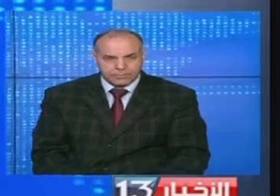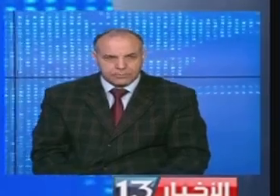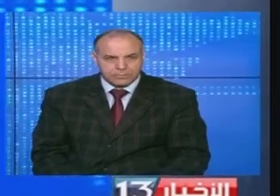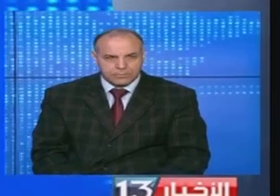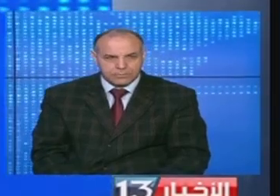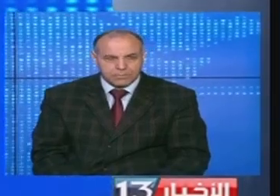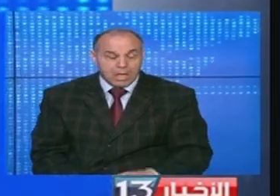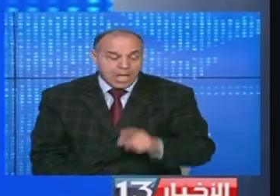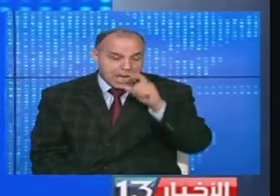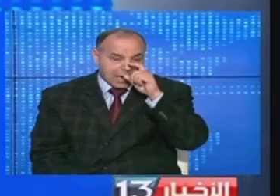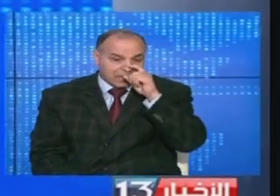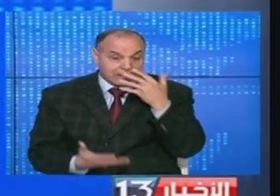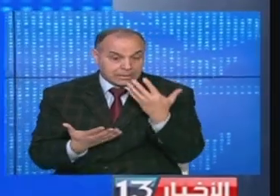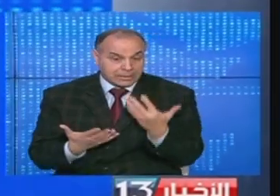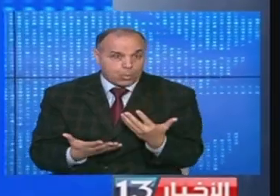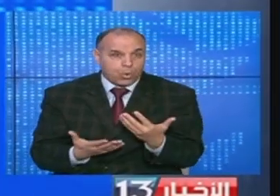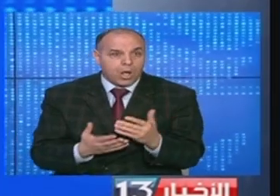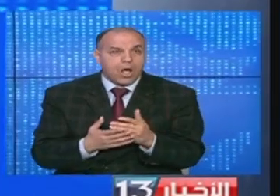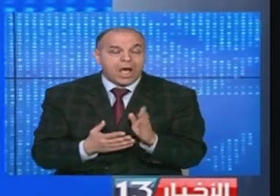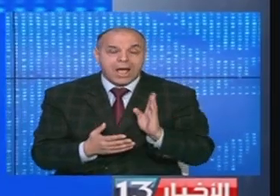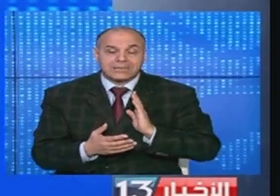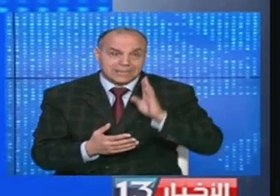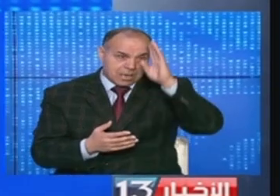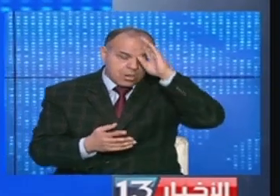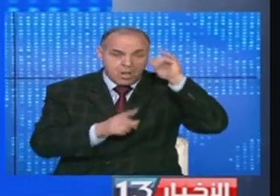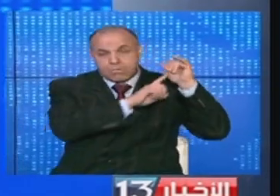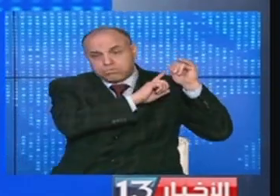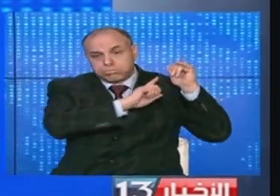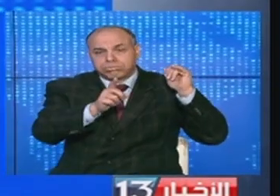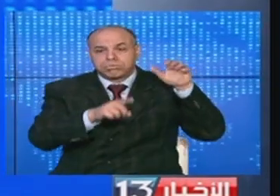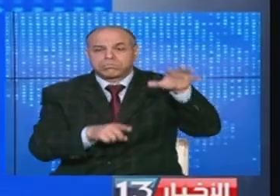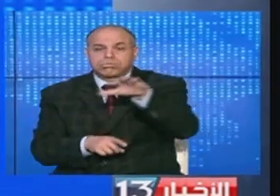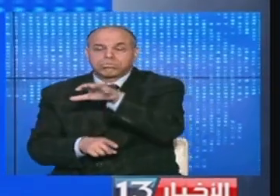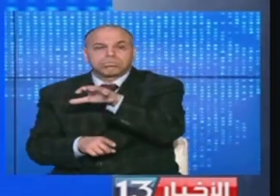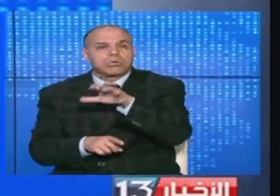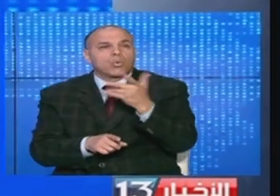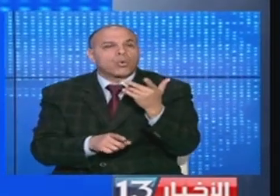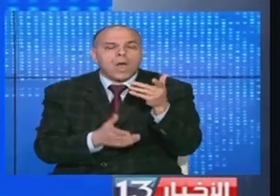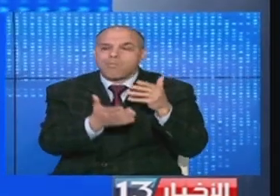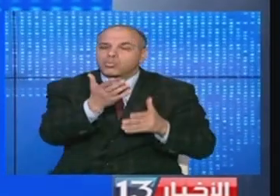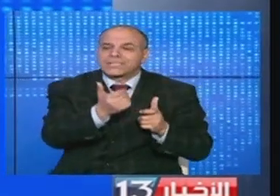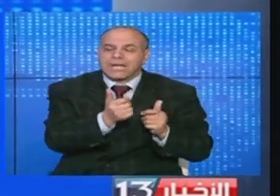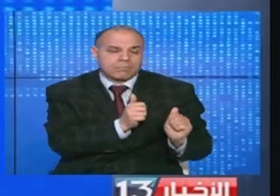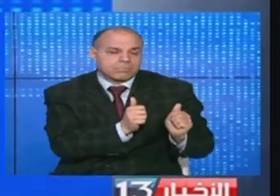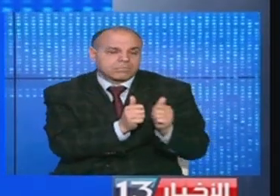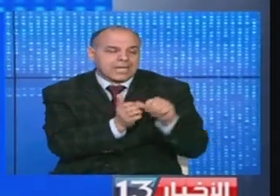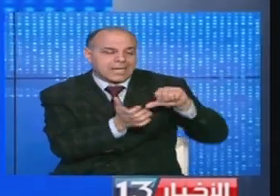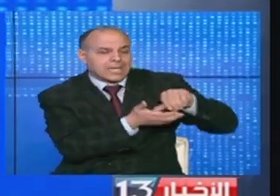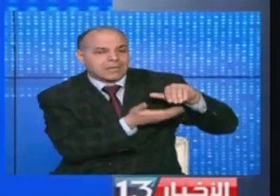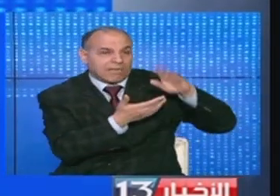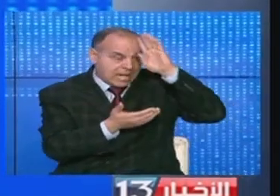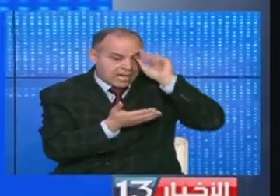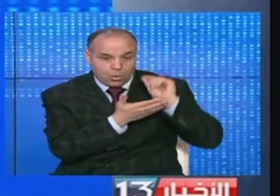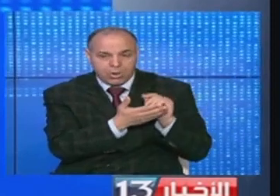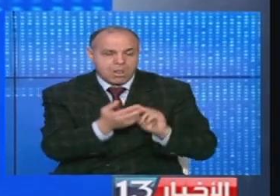عربيا الان قصف الجيش العراقي خمسه مواقع جماعه مسلحه مدعومه من ايران في العراق